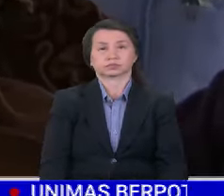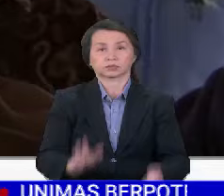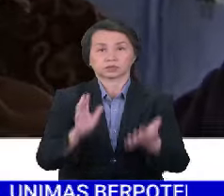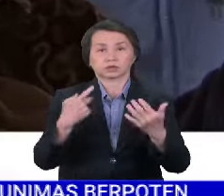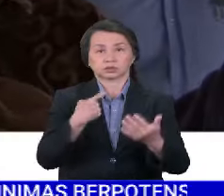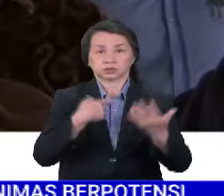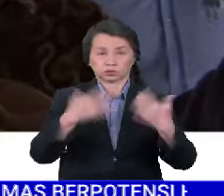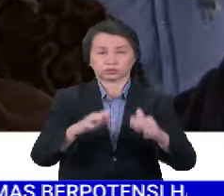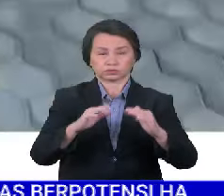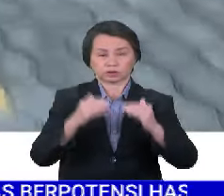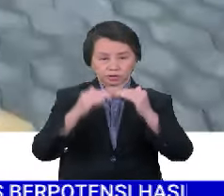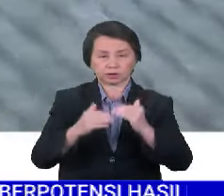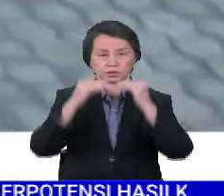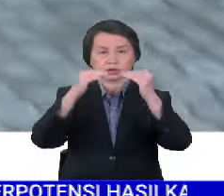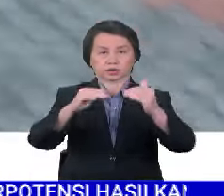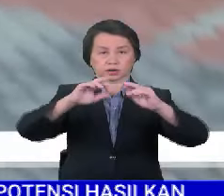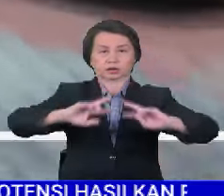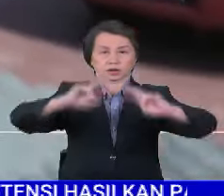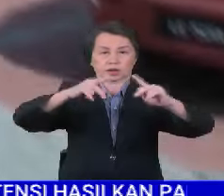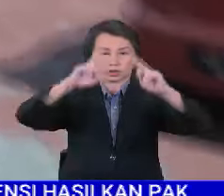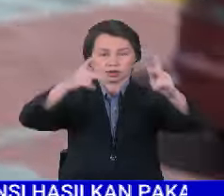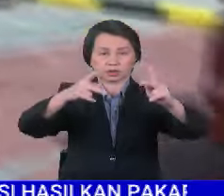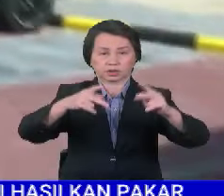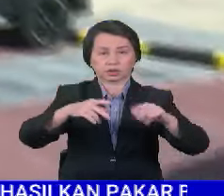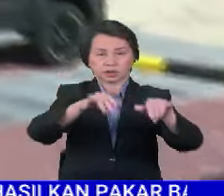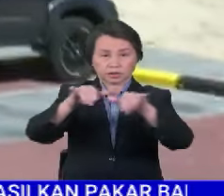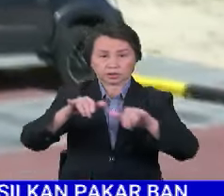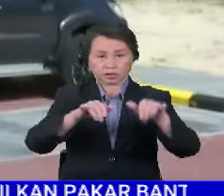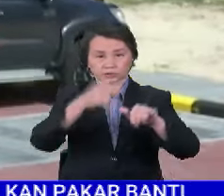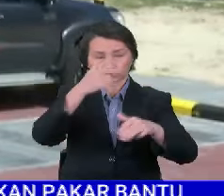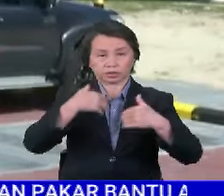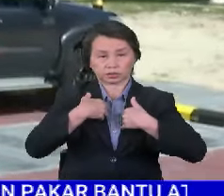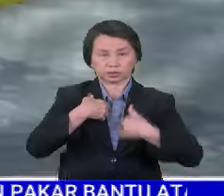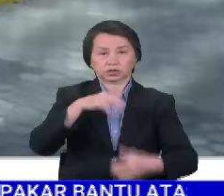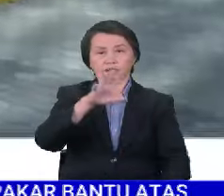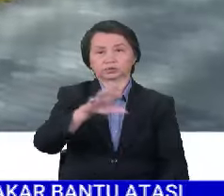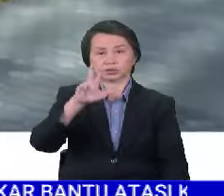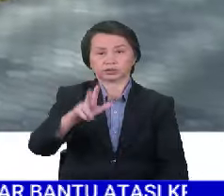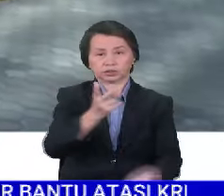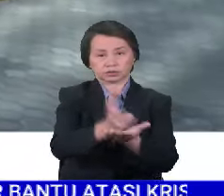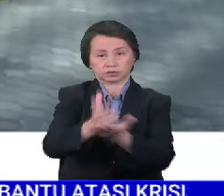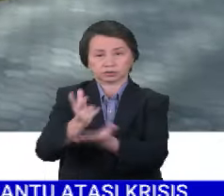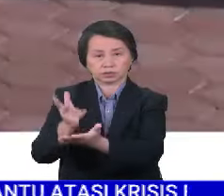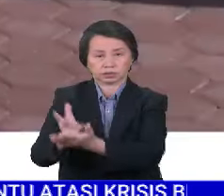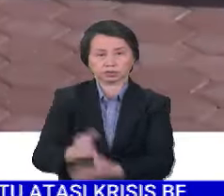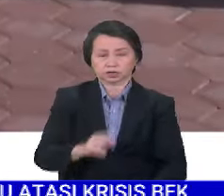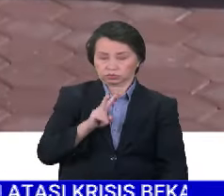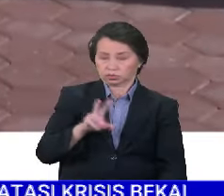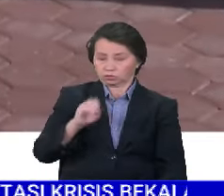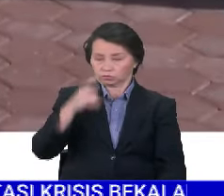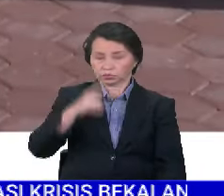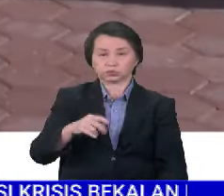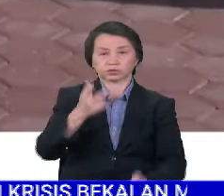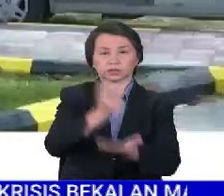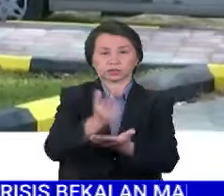membuat Project naik taraf yang merangkumi 53 peta letak kereta dan juga 20 peta untuk